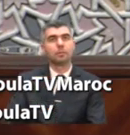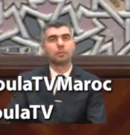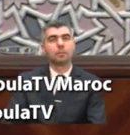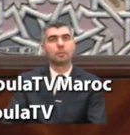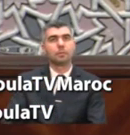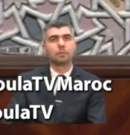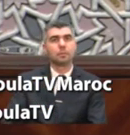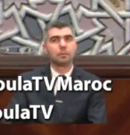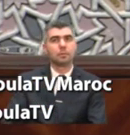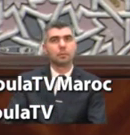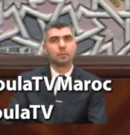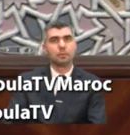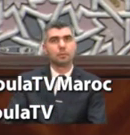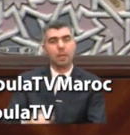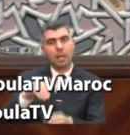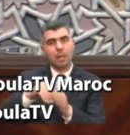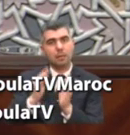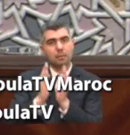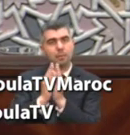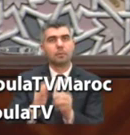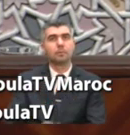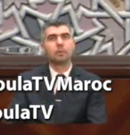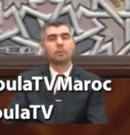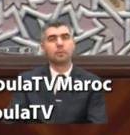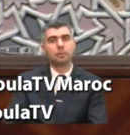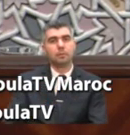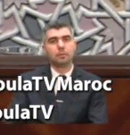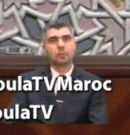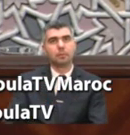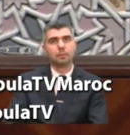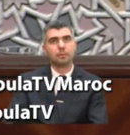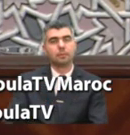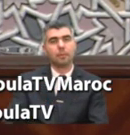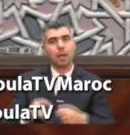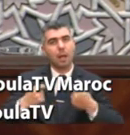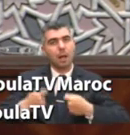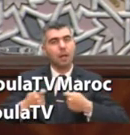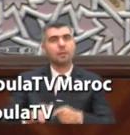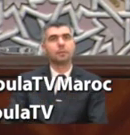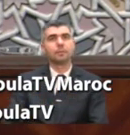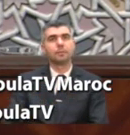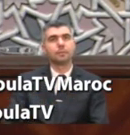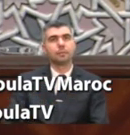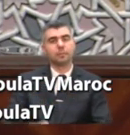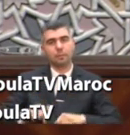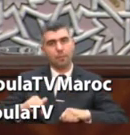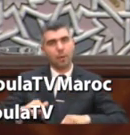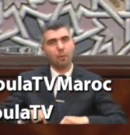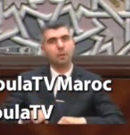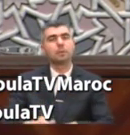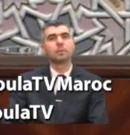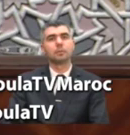تفضلوا السيد النائب من فريق العداله والتنميه، تفضلوا. السيد الرئيس، السيد الوزير، كاين